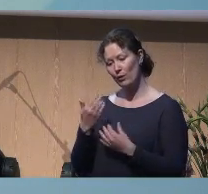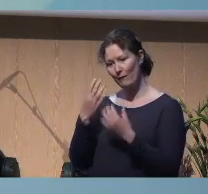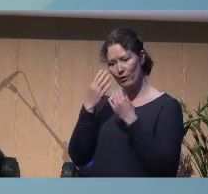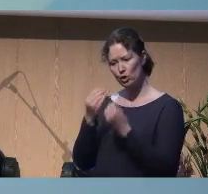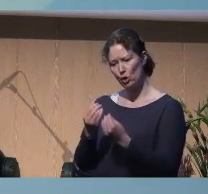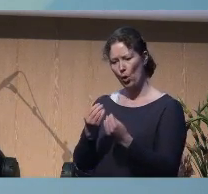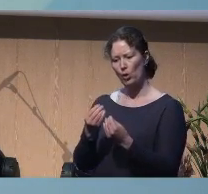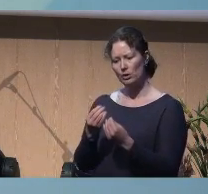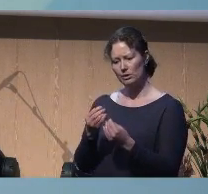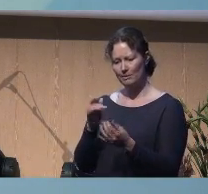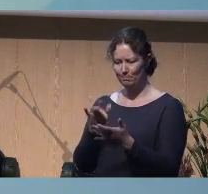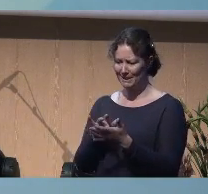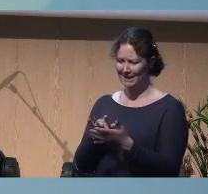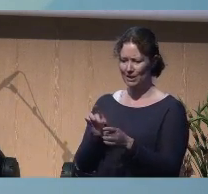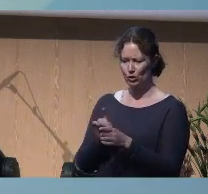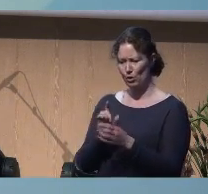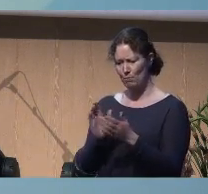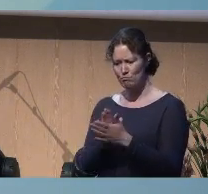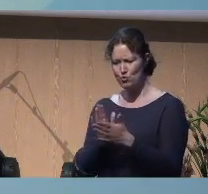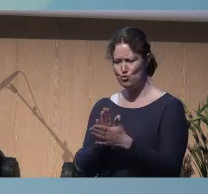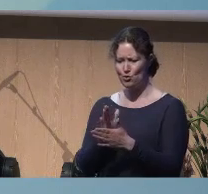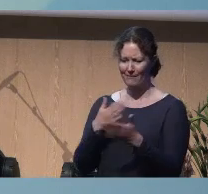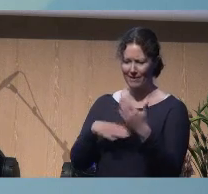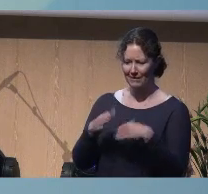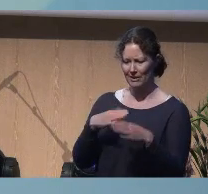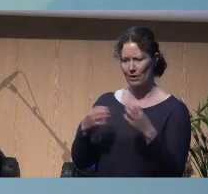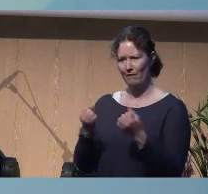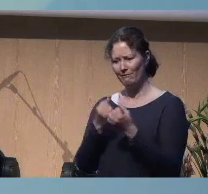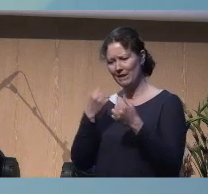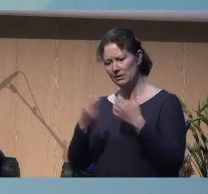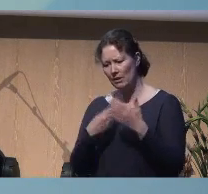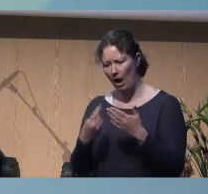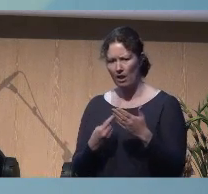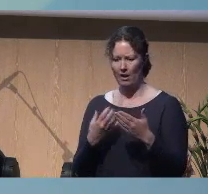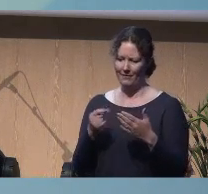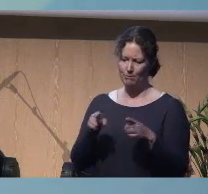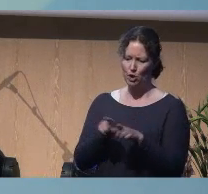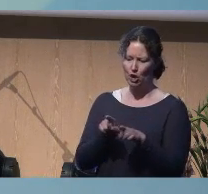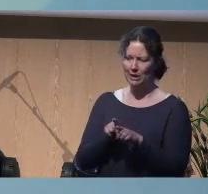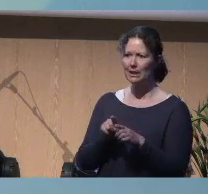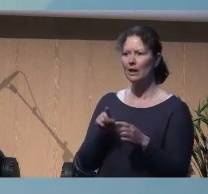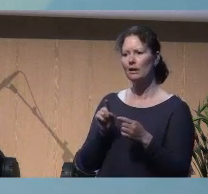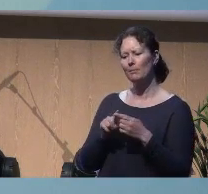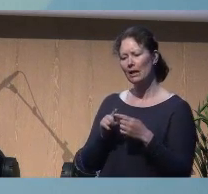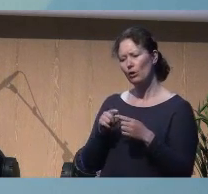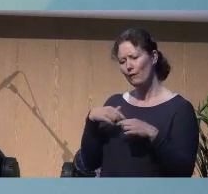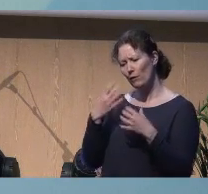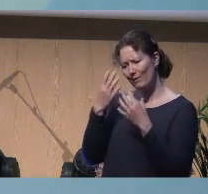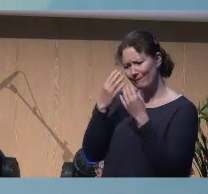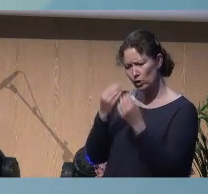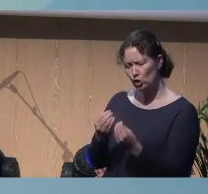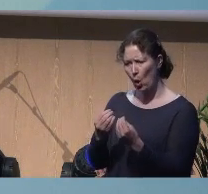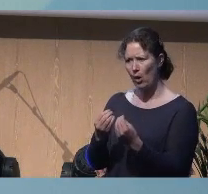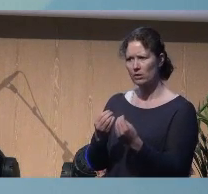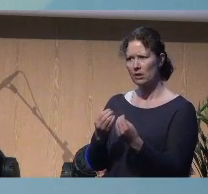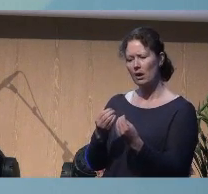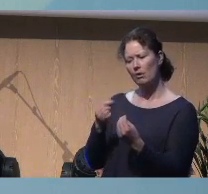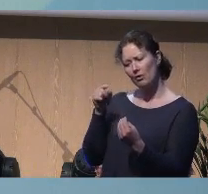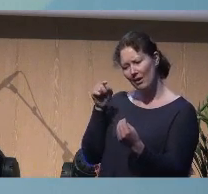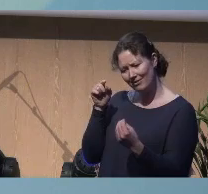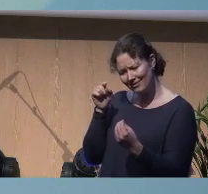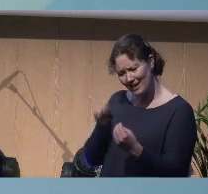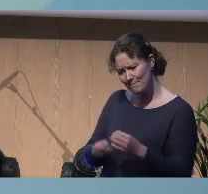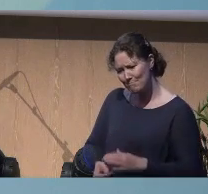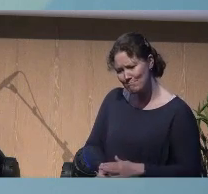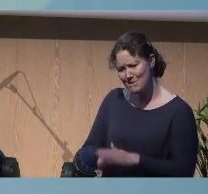i en mur av velvilje og gode festtaler om frivillighetens betydning, men å få en forståelse for at det